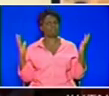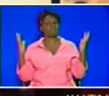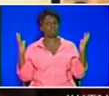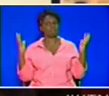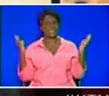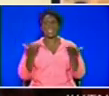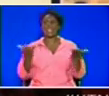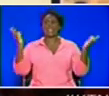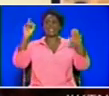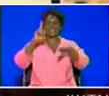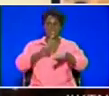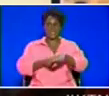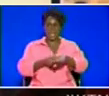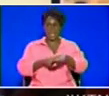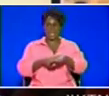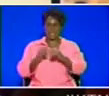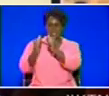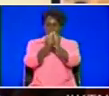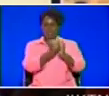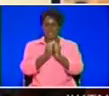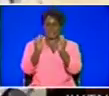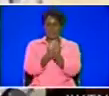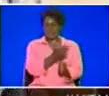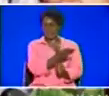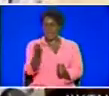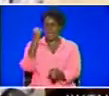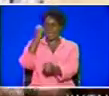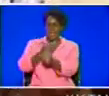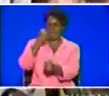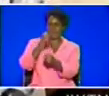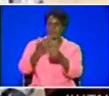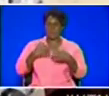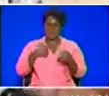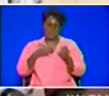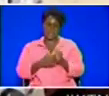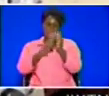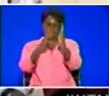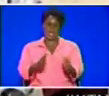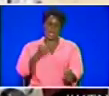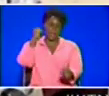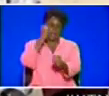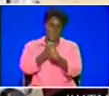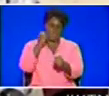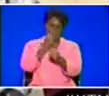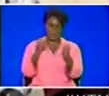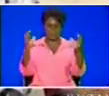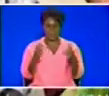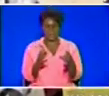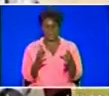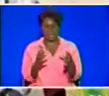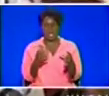wakati wote, na tutakuwa pamoja na nyinyi wanaleba kama kinara wa chama cha leba, that we have